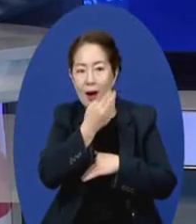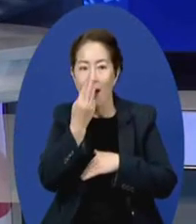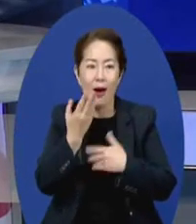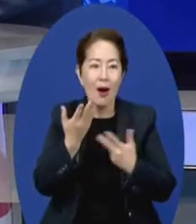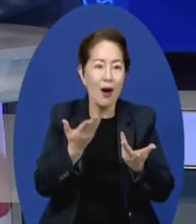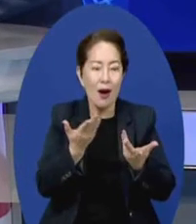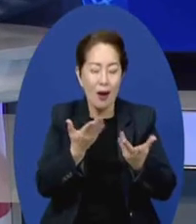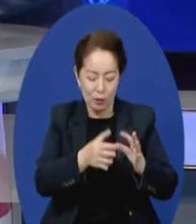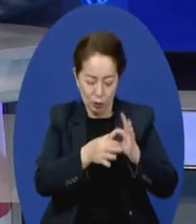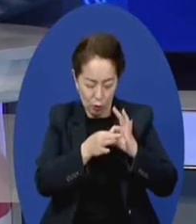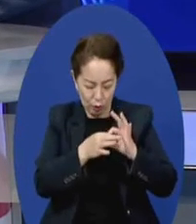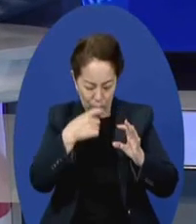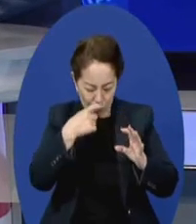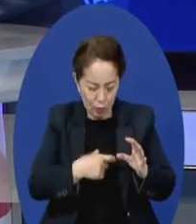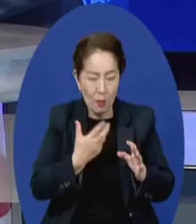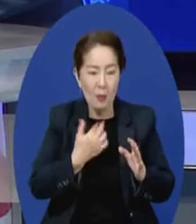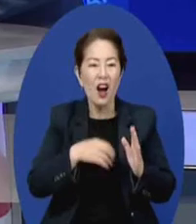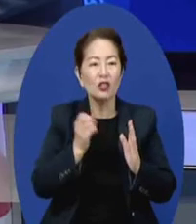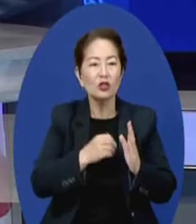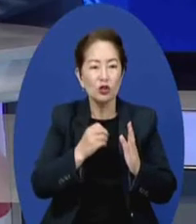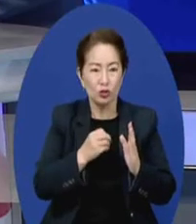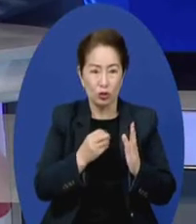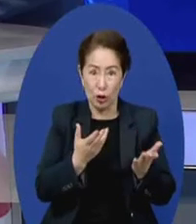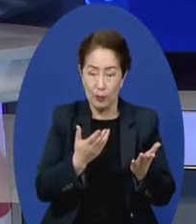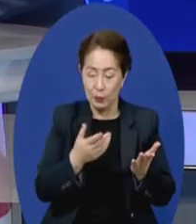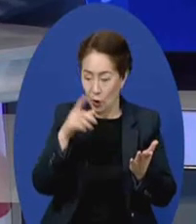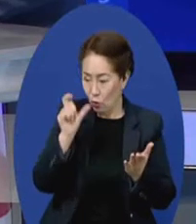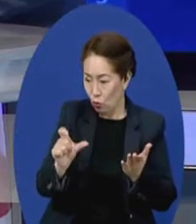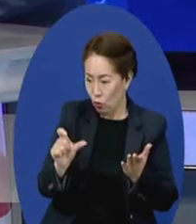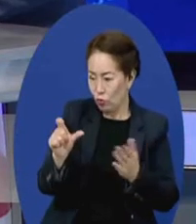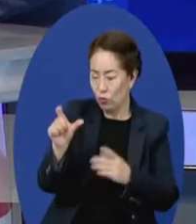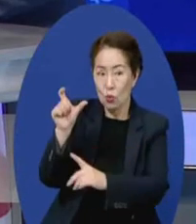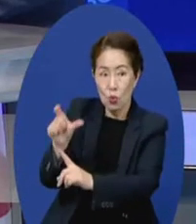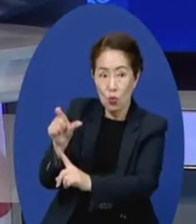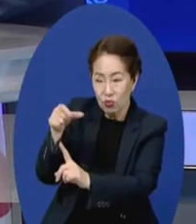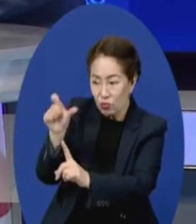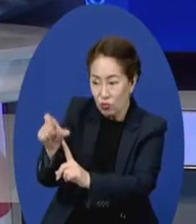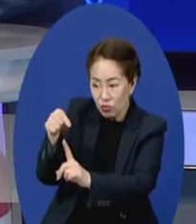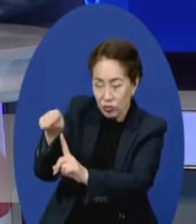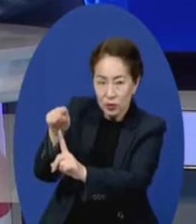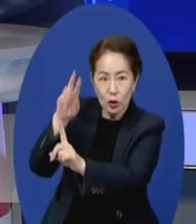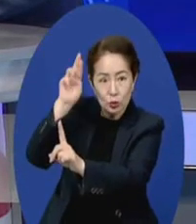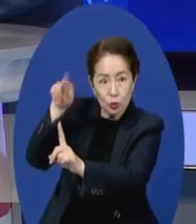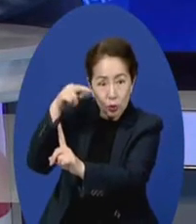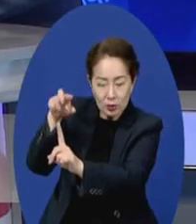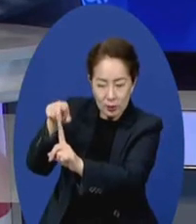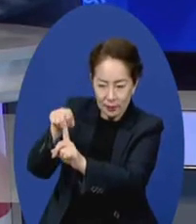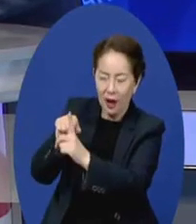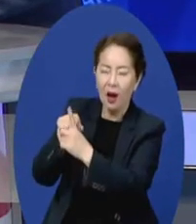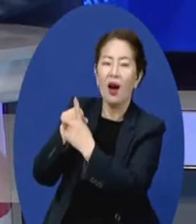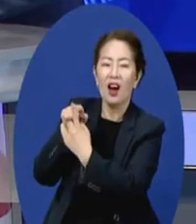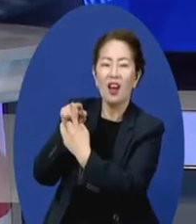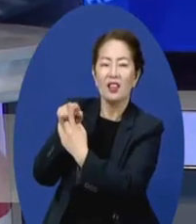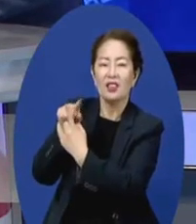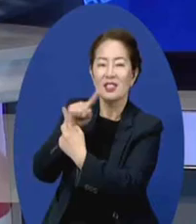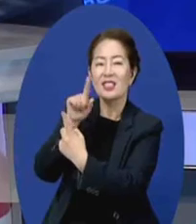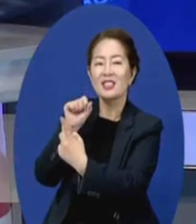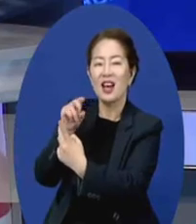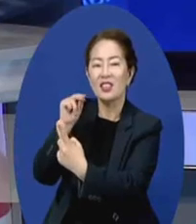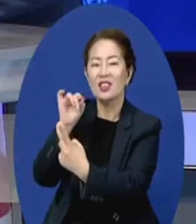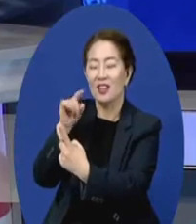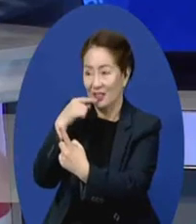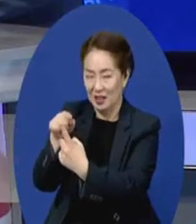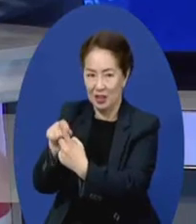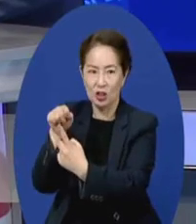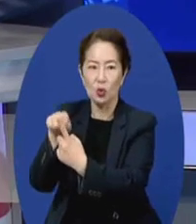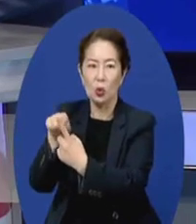хэрэгтэй юм. Сайн зан чанартай хүн байх хэрэгтэй юм. Ялангуяа хүнийг дурсахдаа, хүнийг ярихдаа хүн үргэлж зан чанар ярьдаг. Тэхээс үүш